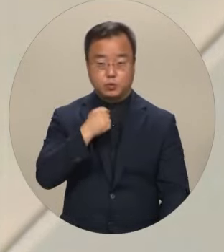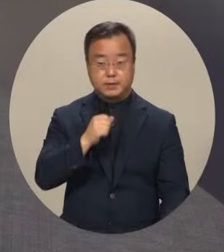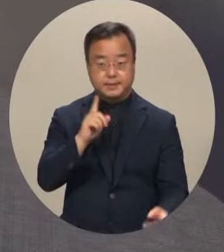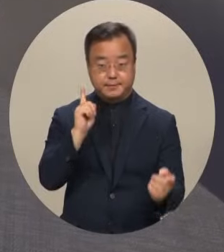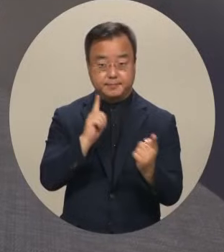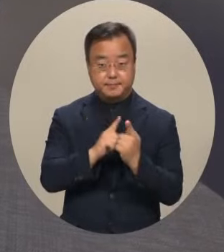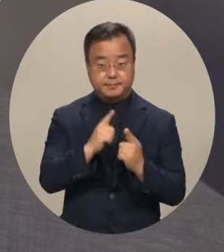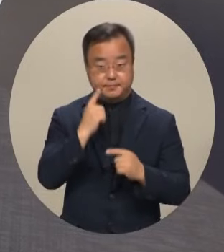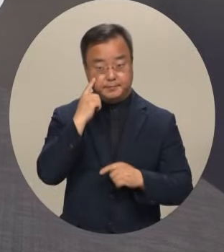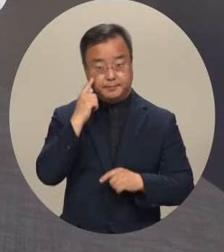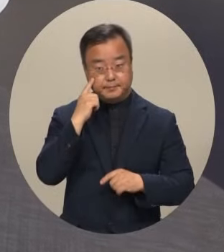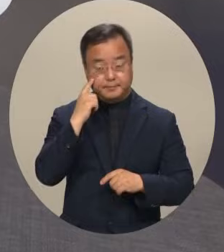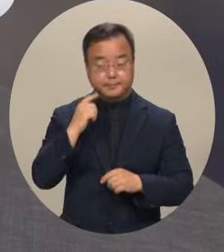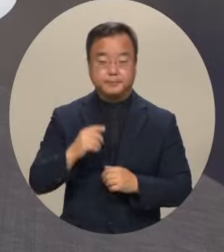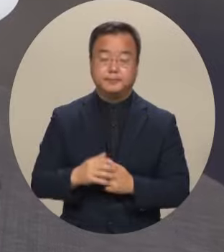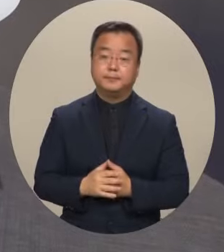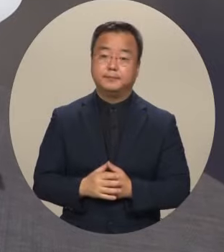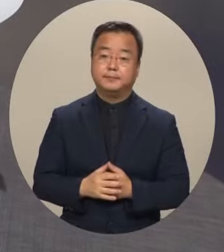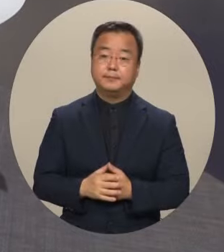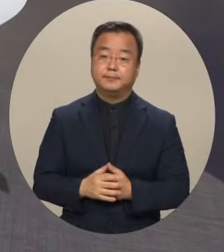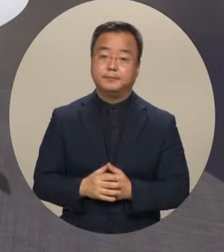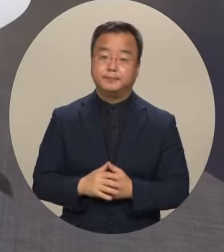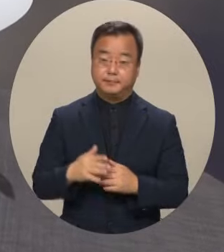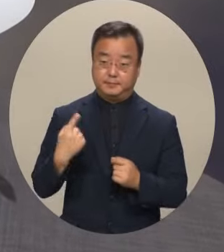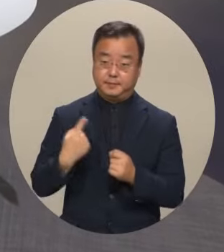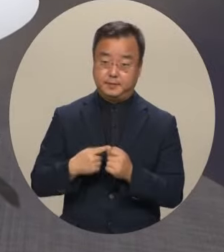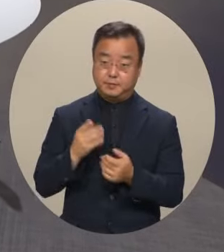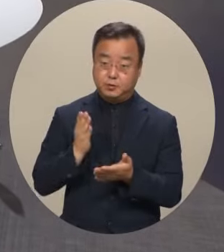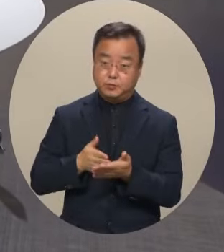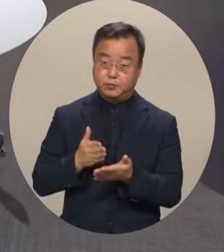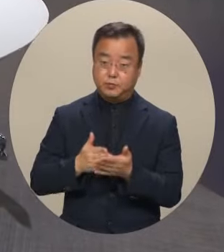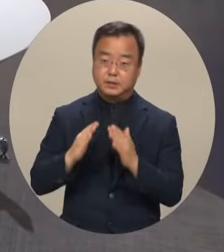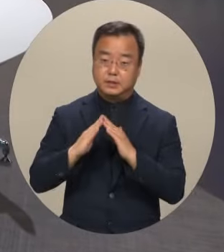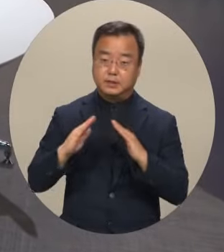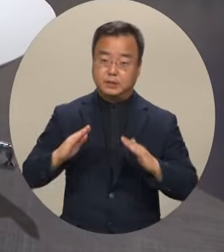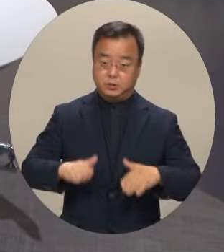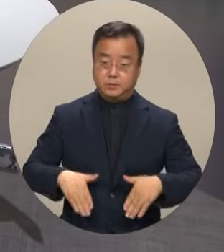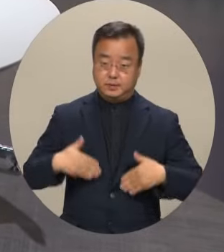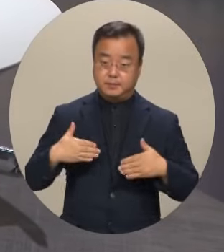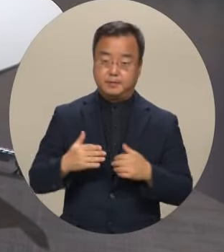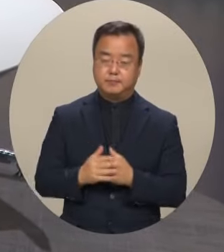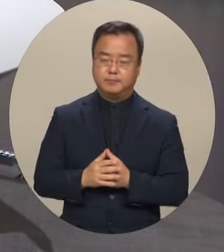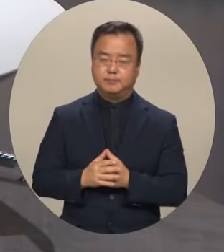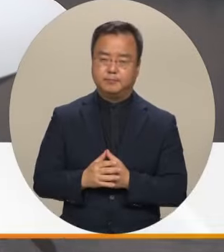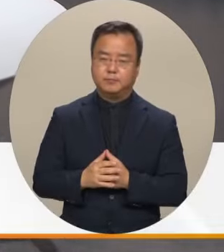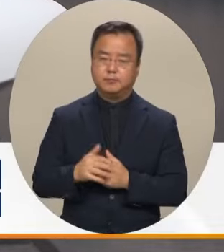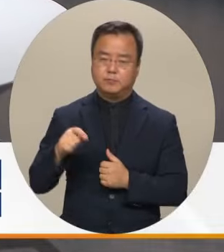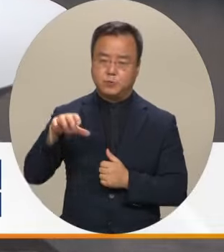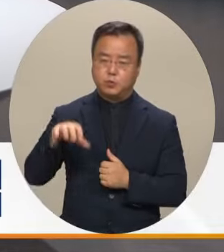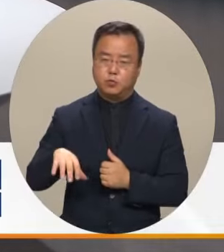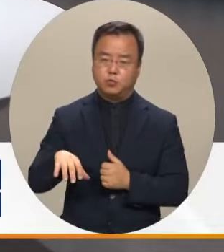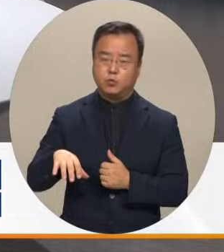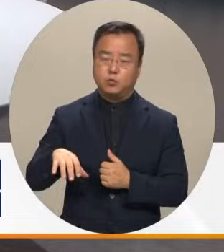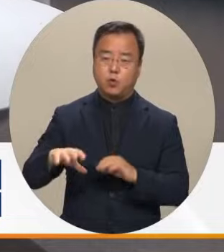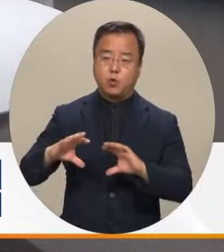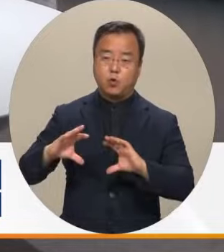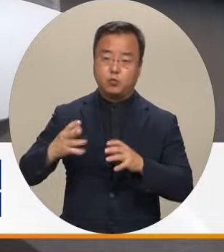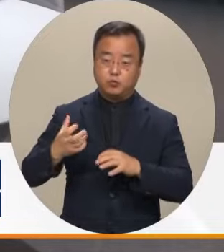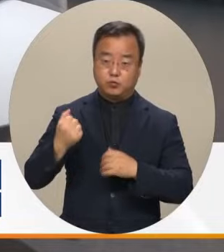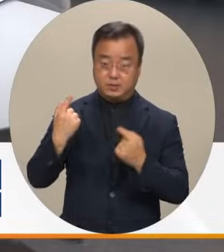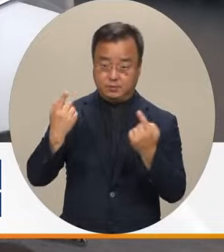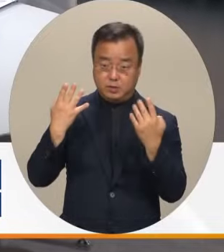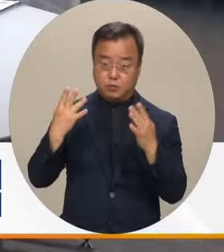어서 오세요네 오늘 첫 번째 소식 전남으로 가보겠습니다이 전남 지역의 두 국립대가